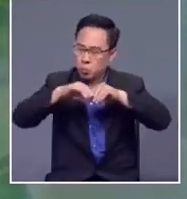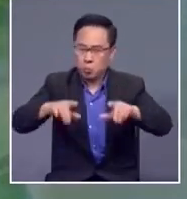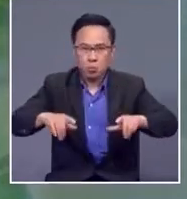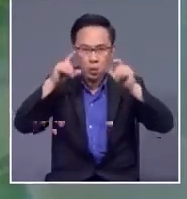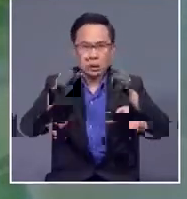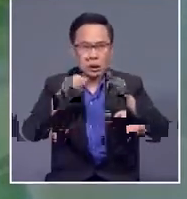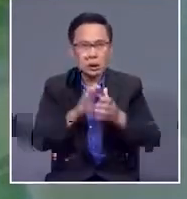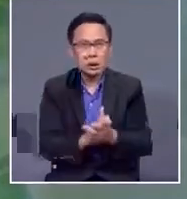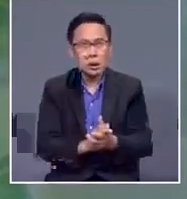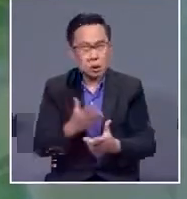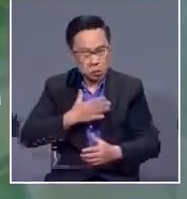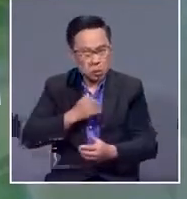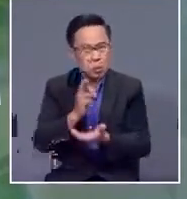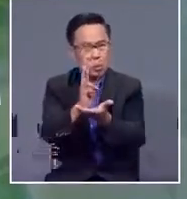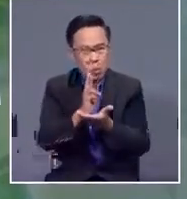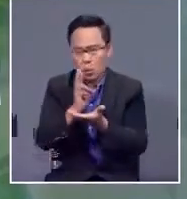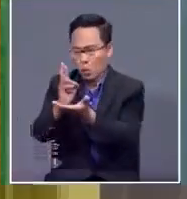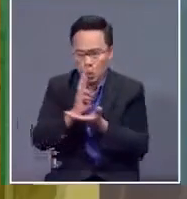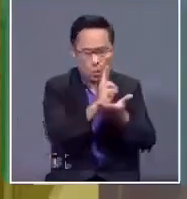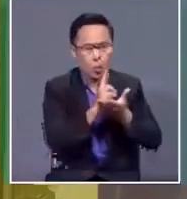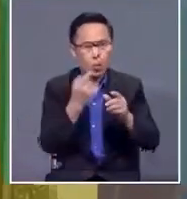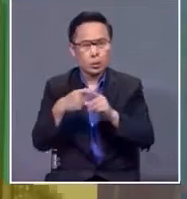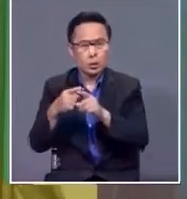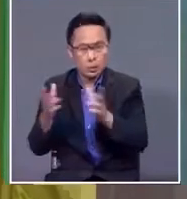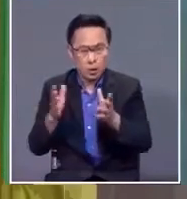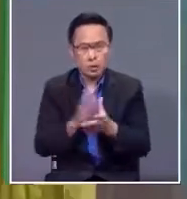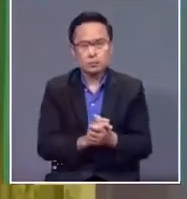การประกวดหลายๆเวทีพอ